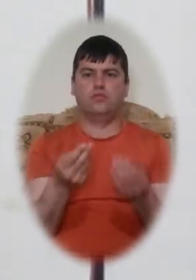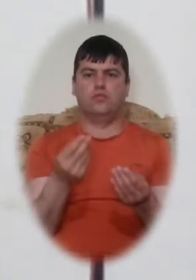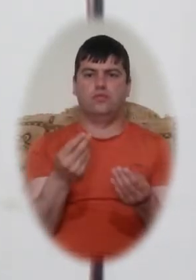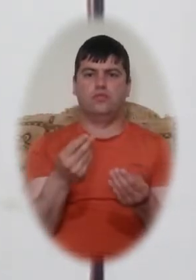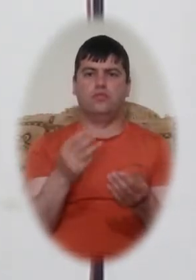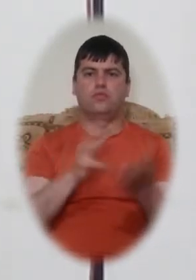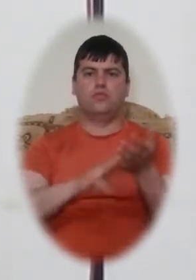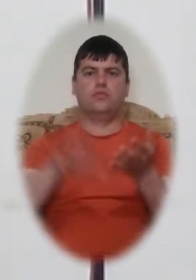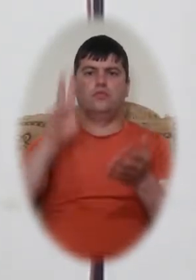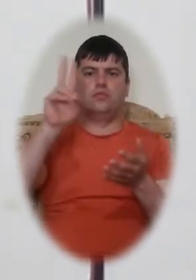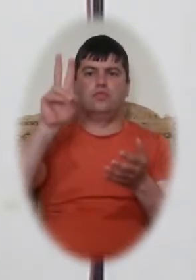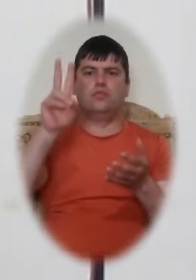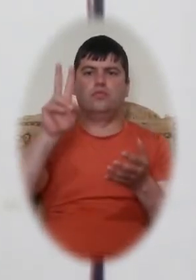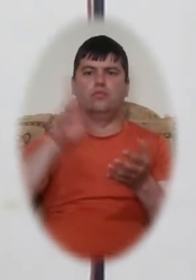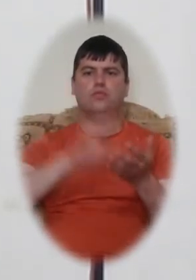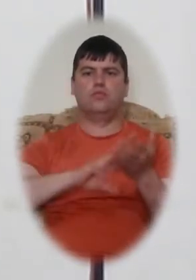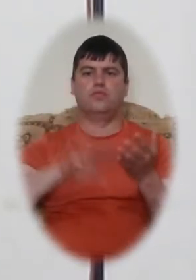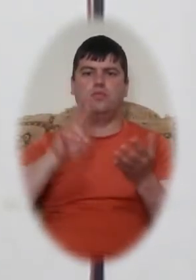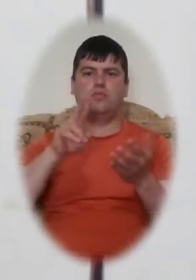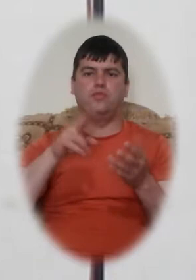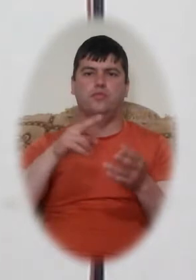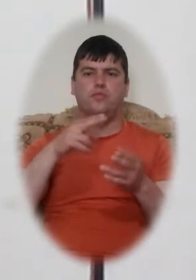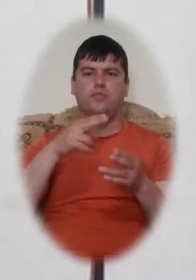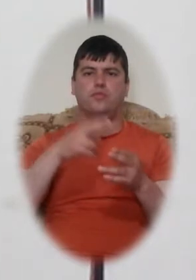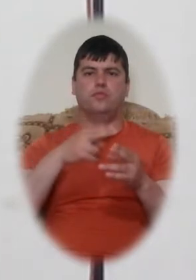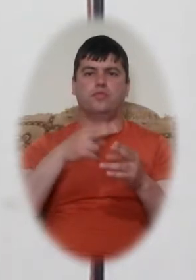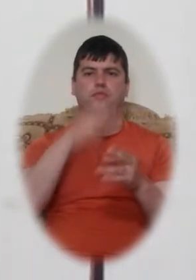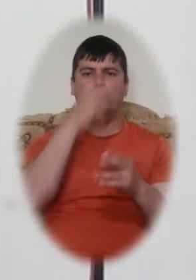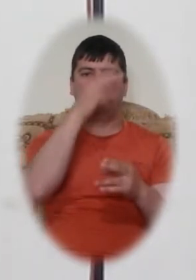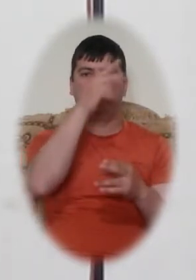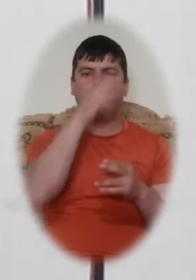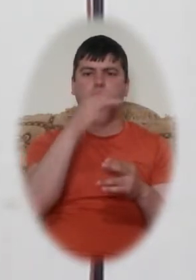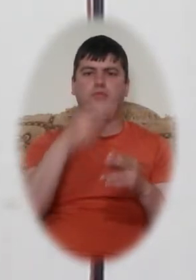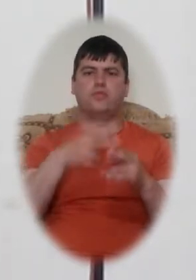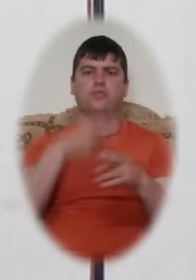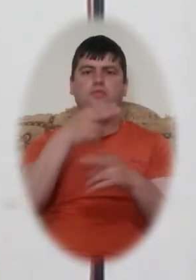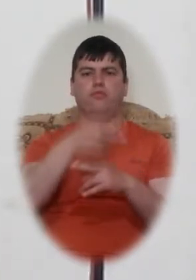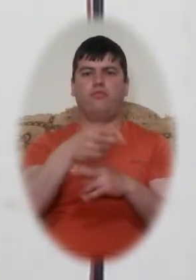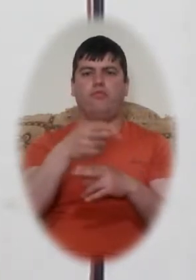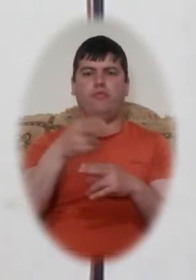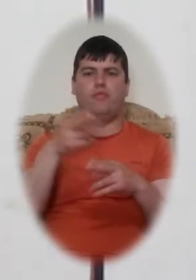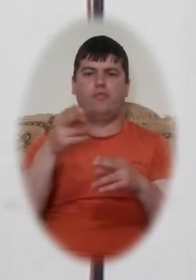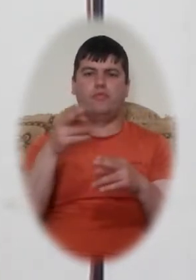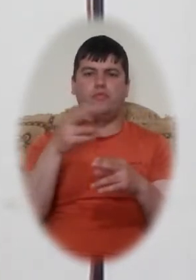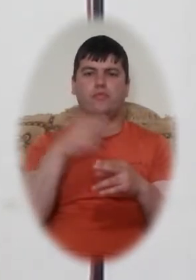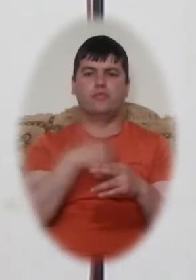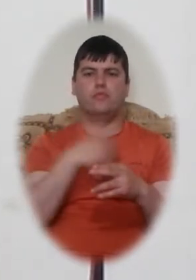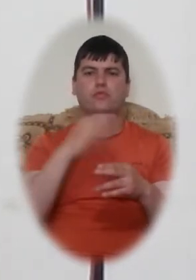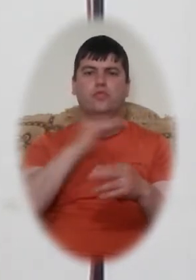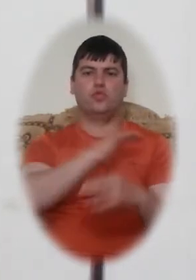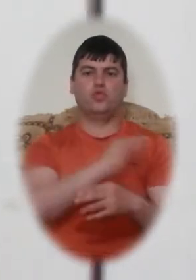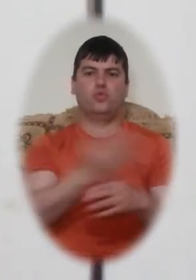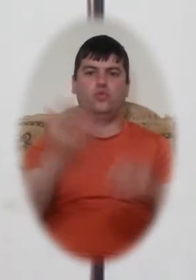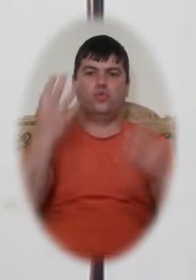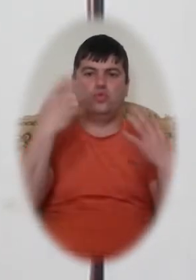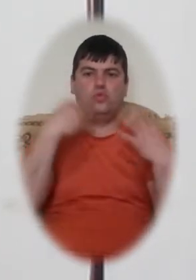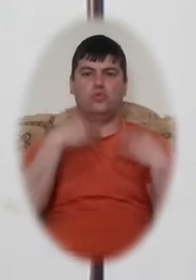ընըստերկու թվականին, կարանի դարգտչըմ, ես հասկացավ, որ ինձ մոտենում է կերպնական մի ո